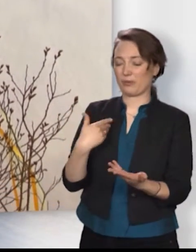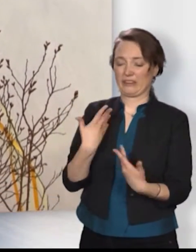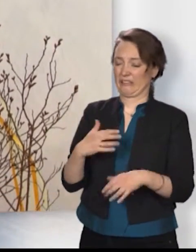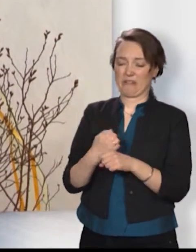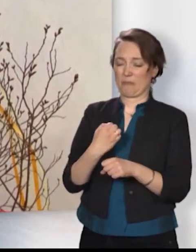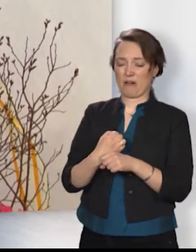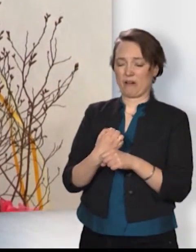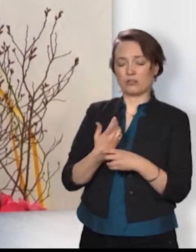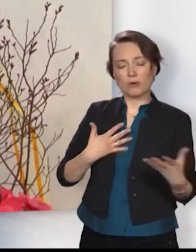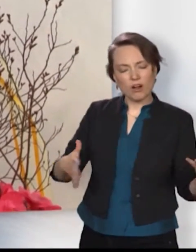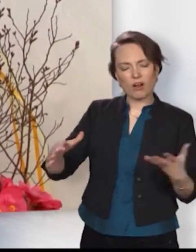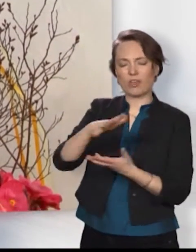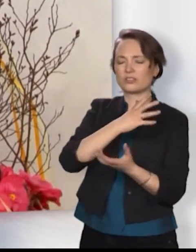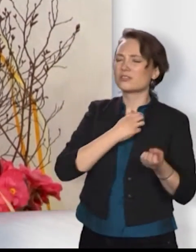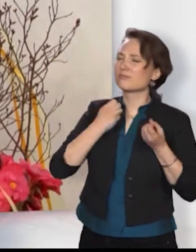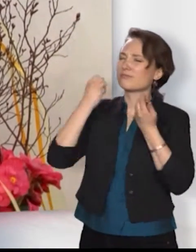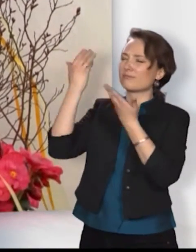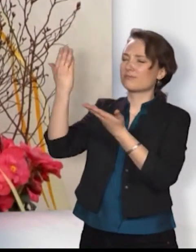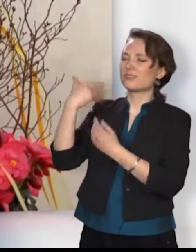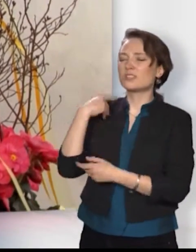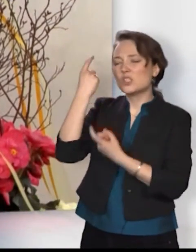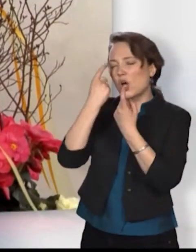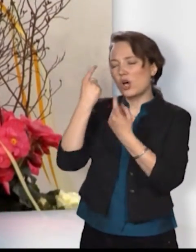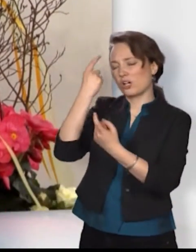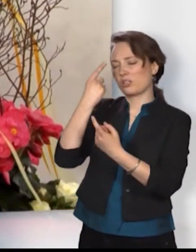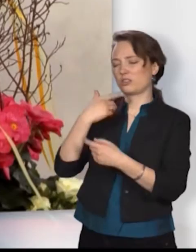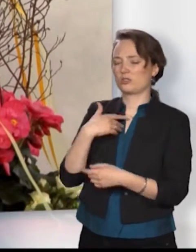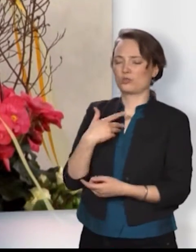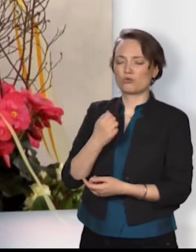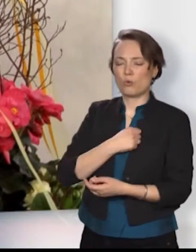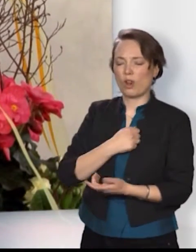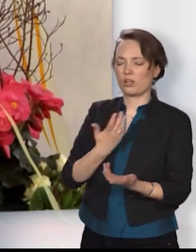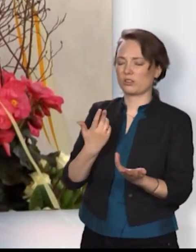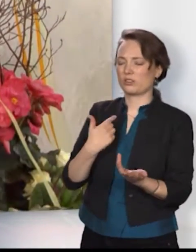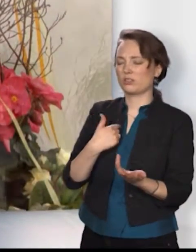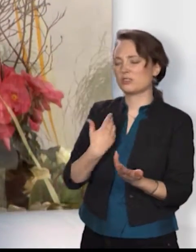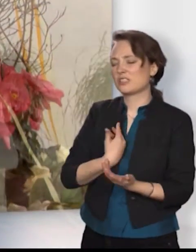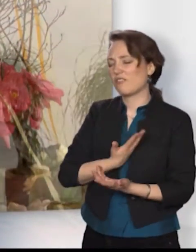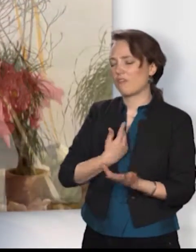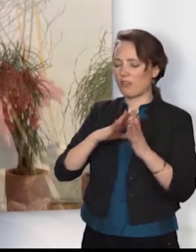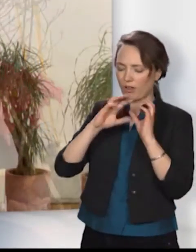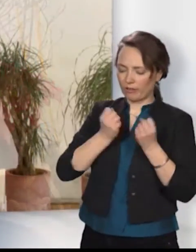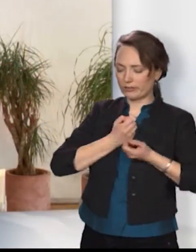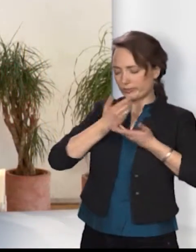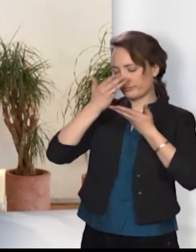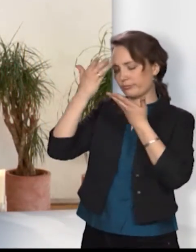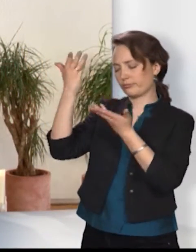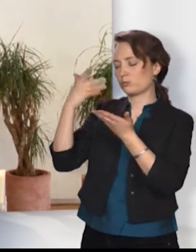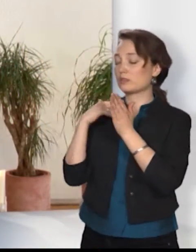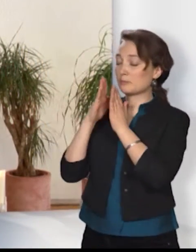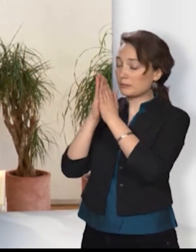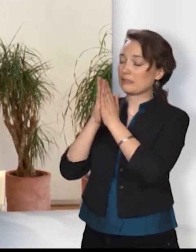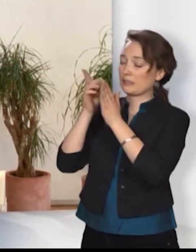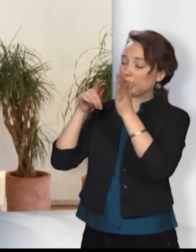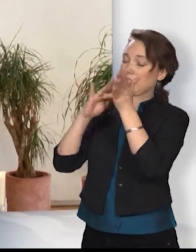Schuld und unsere Zweifel. Und wir bitten dich in Jesu Namen, gib